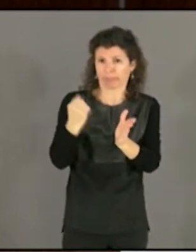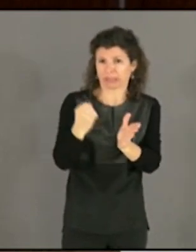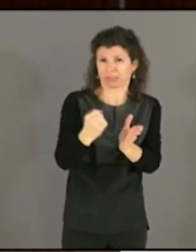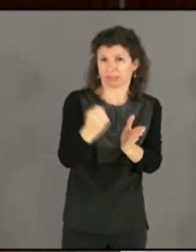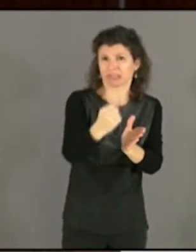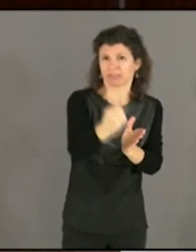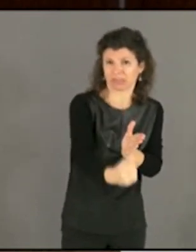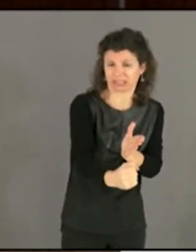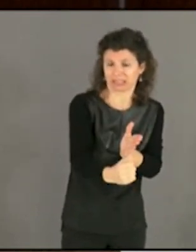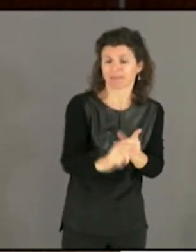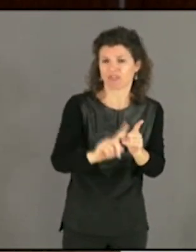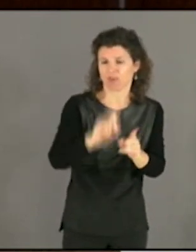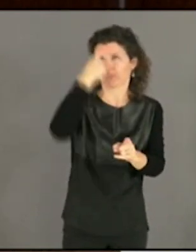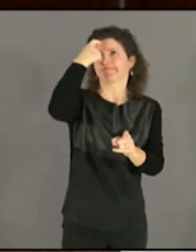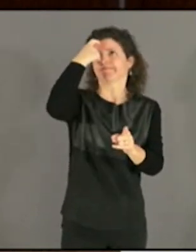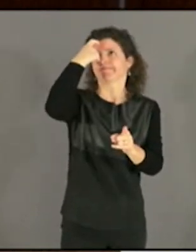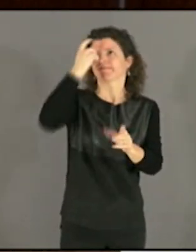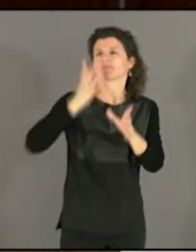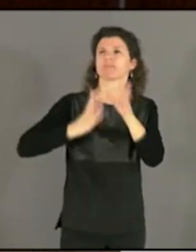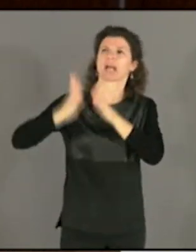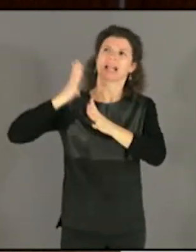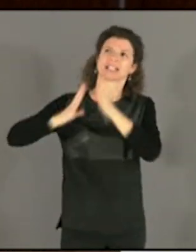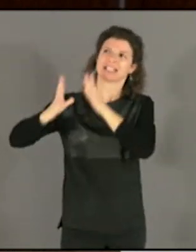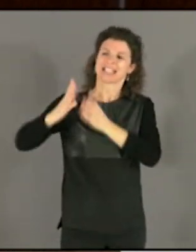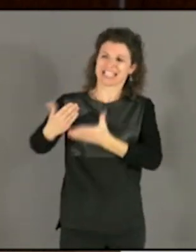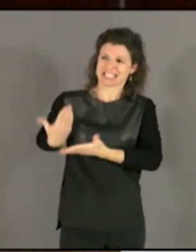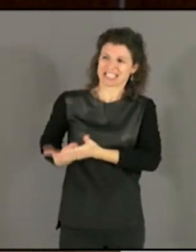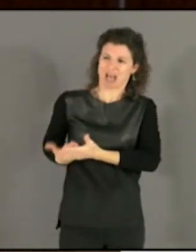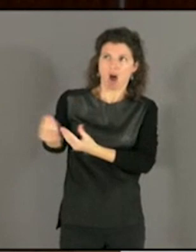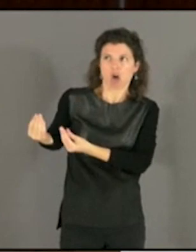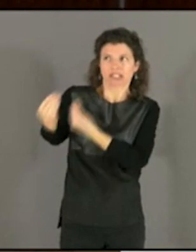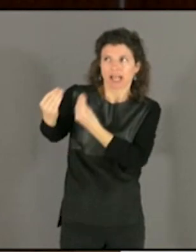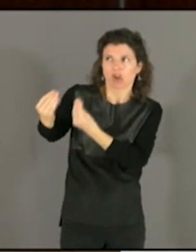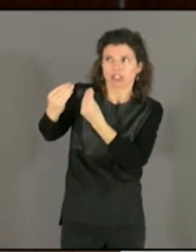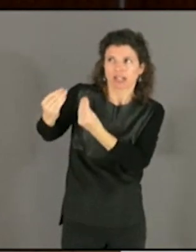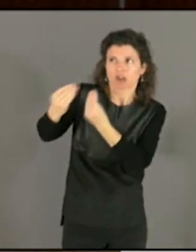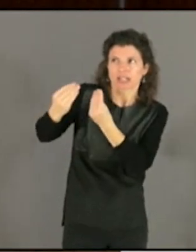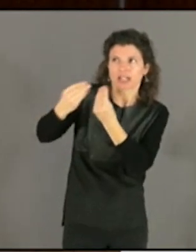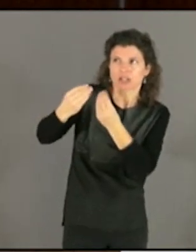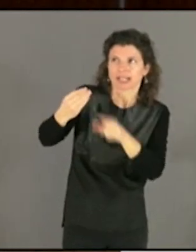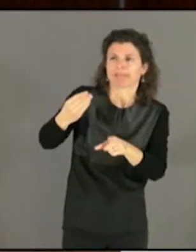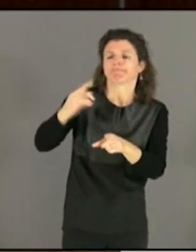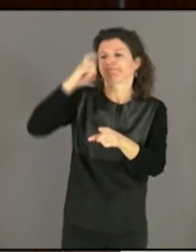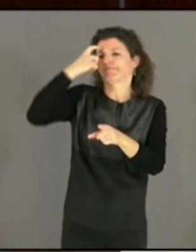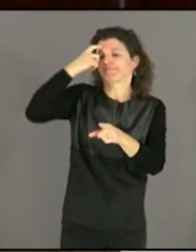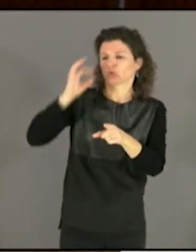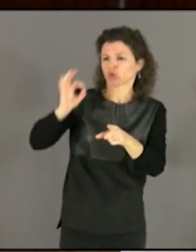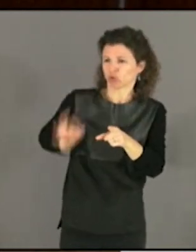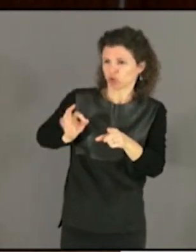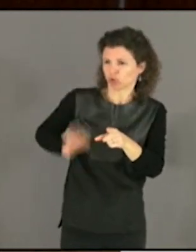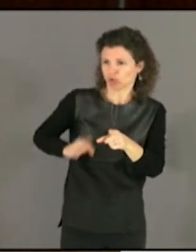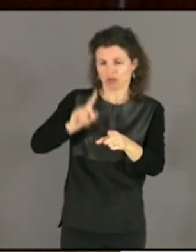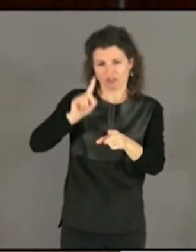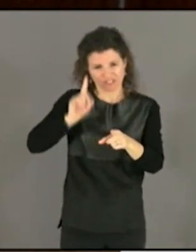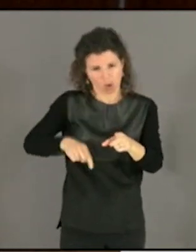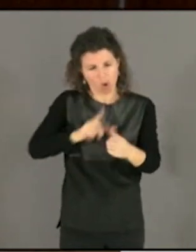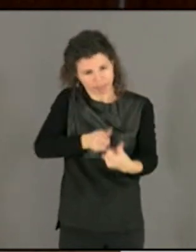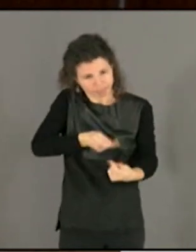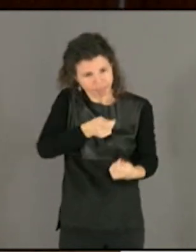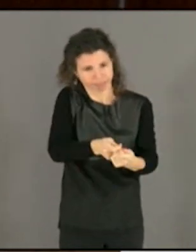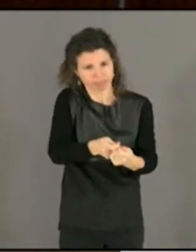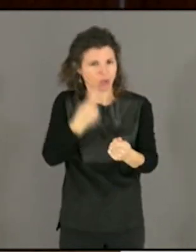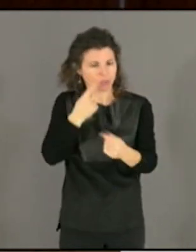les enseignements du passé, de manière à ce que nous puissions toutes et tous affronter l'avenir avec